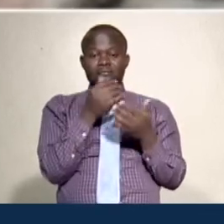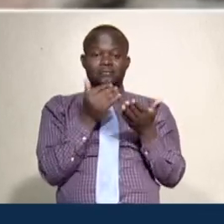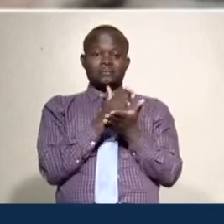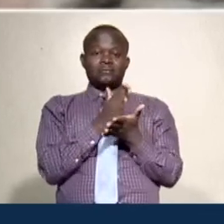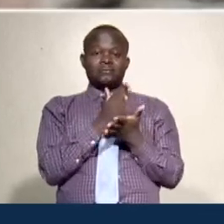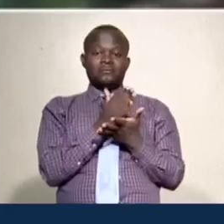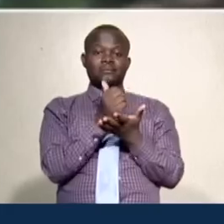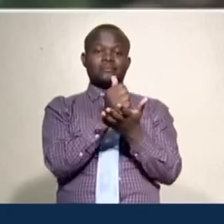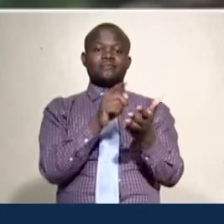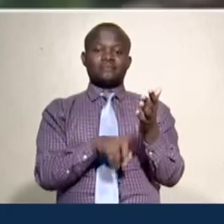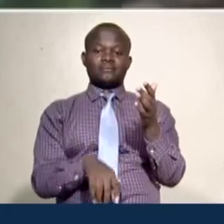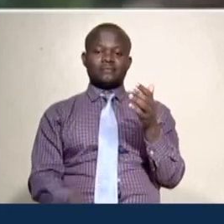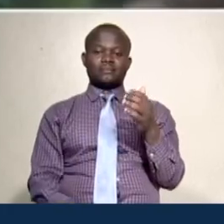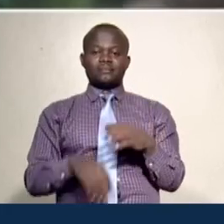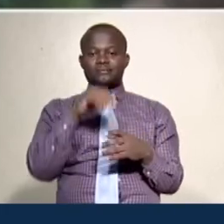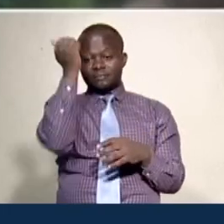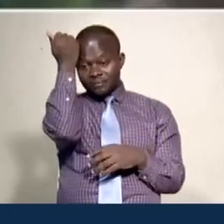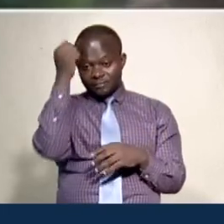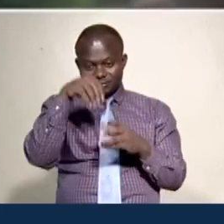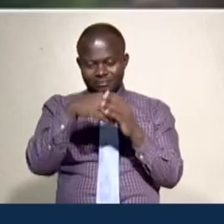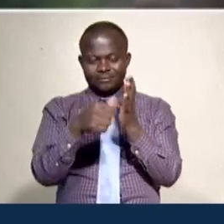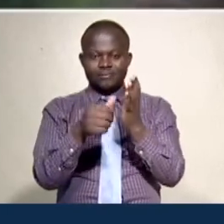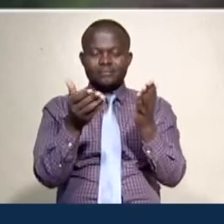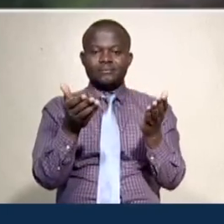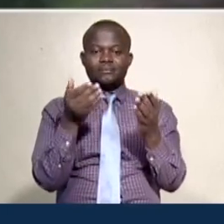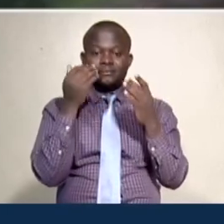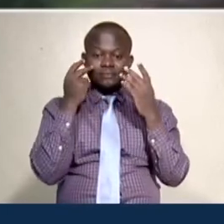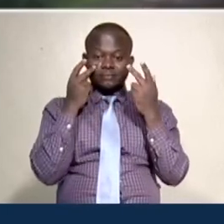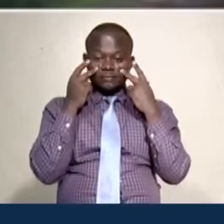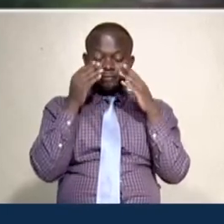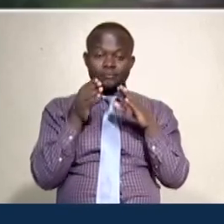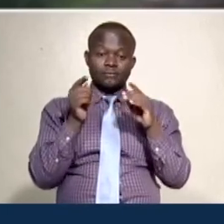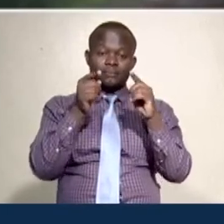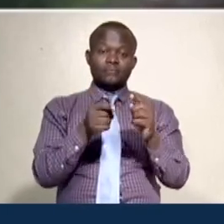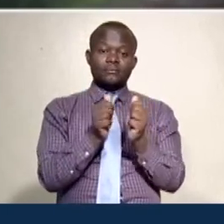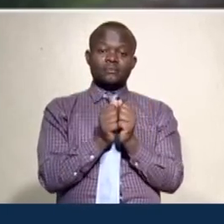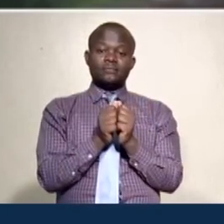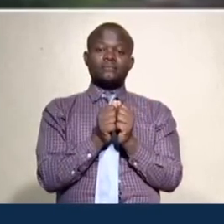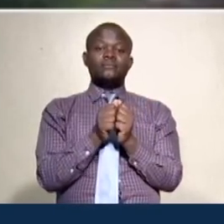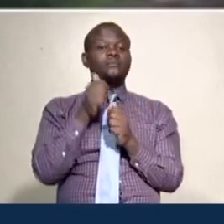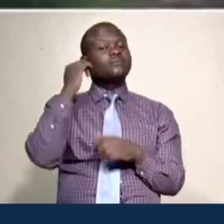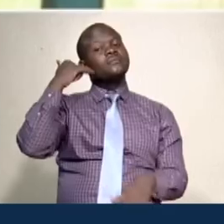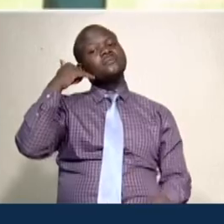baba bamumariye iki. Imiti were niho hari ikibazo. Kabona umuntu arasohotse ari kuri